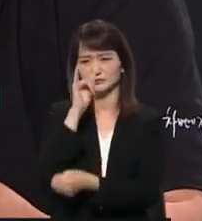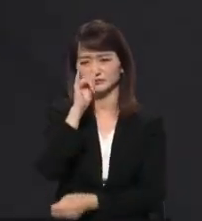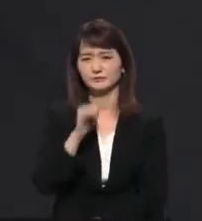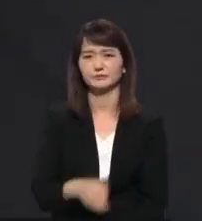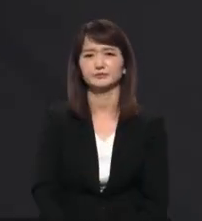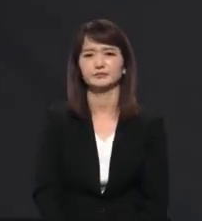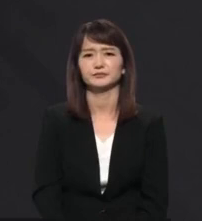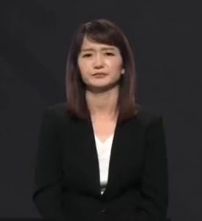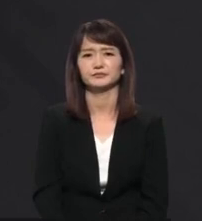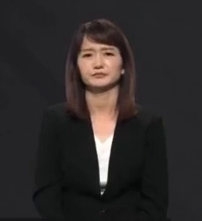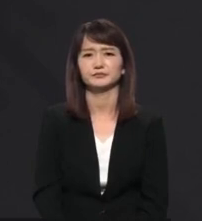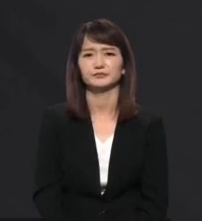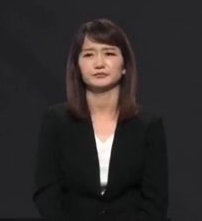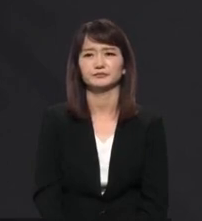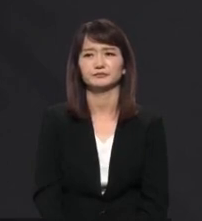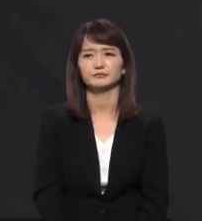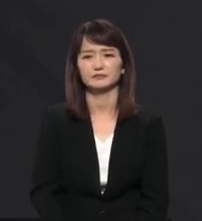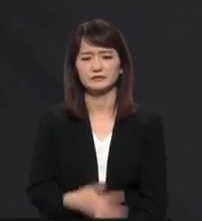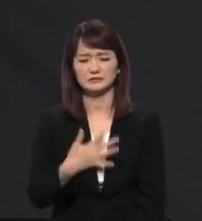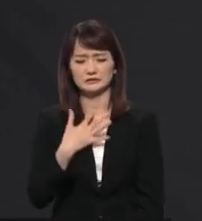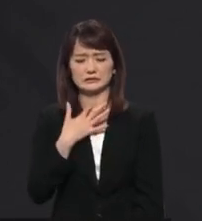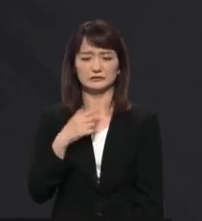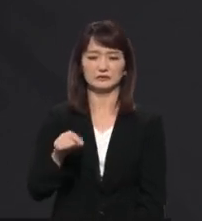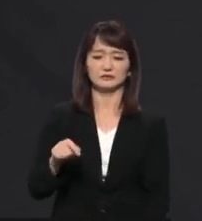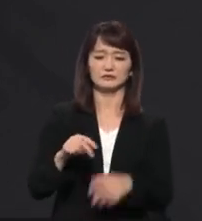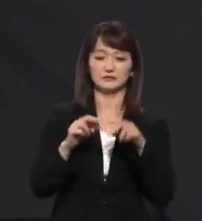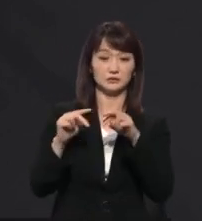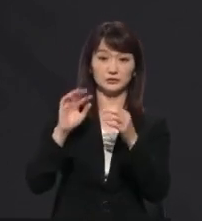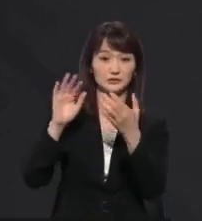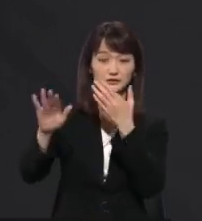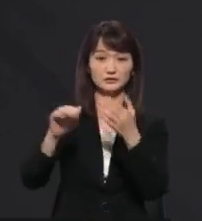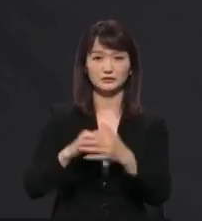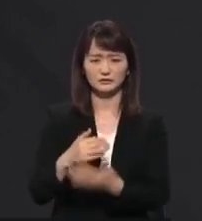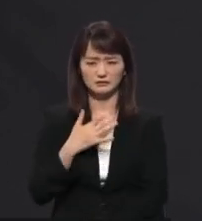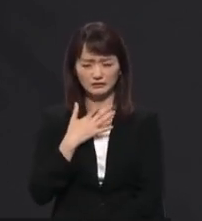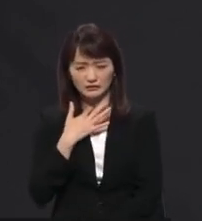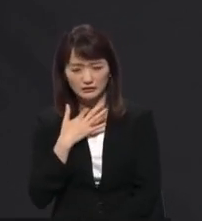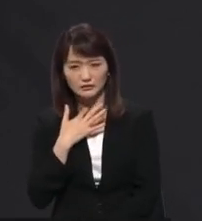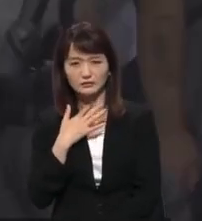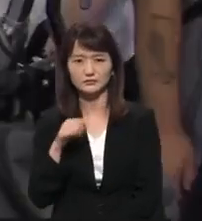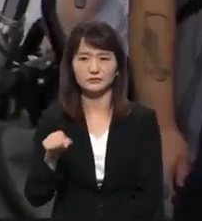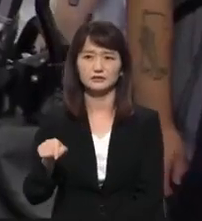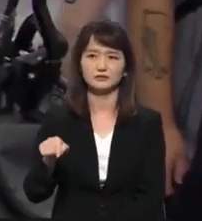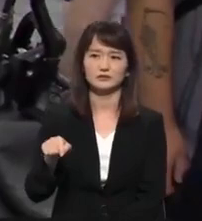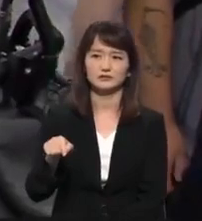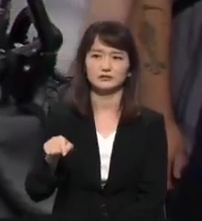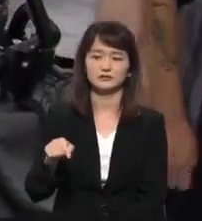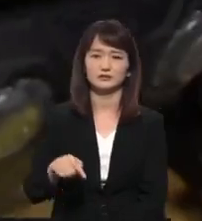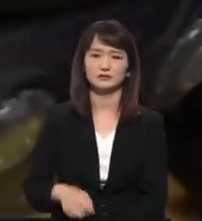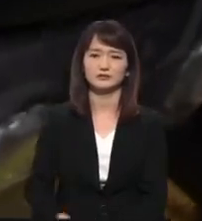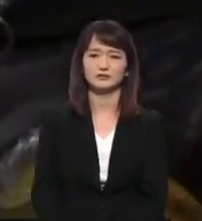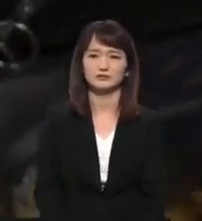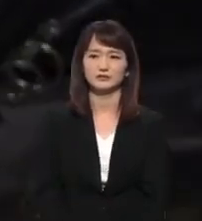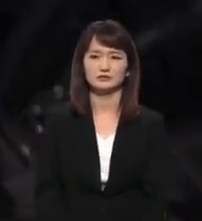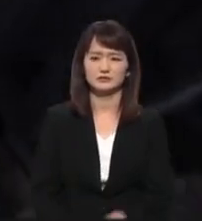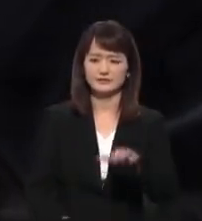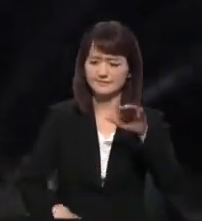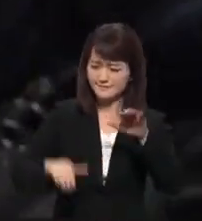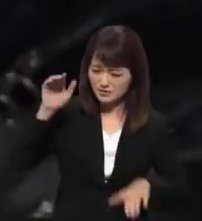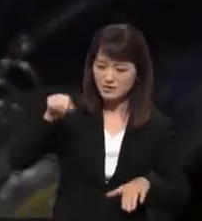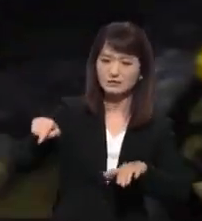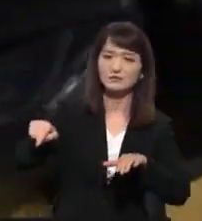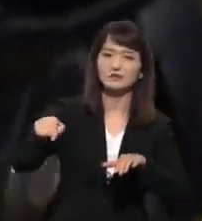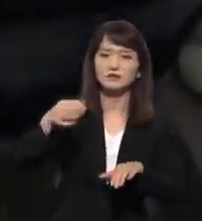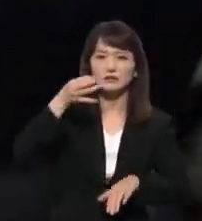또 한편으로는 이제 혐오나 이런 토론회 이후에 혐오나 이런 극단적인 어떤 차별의 모습도